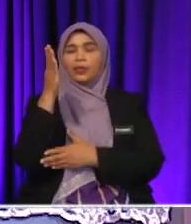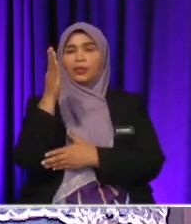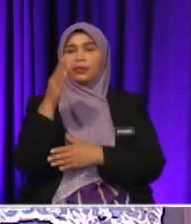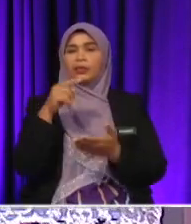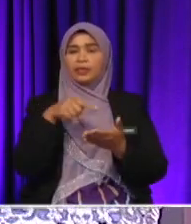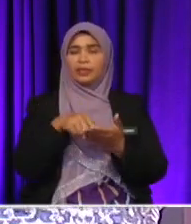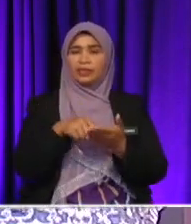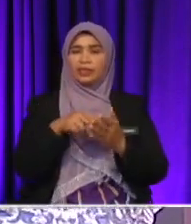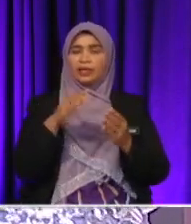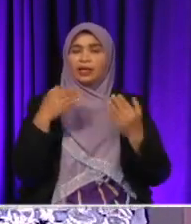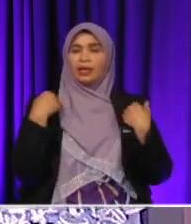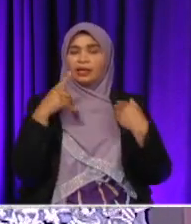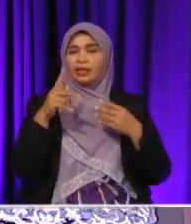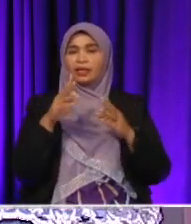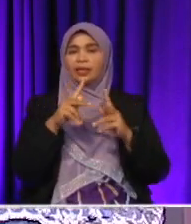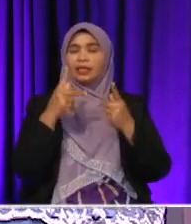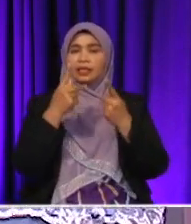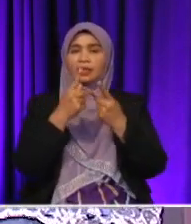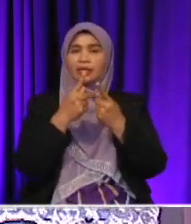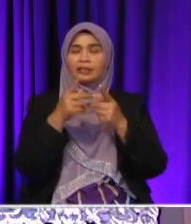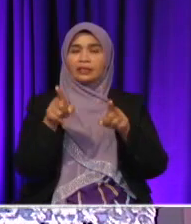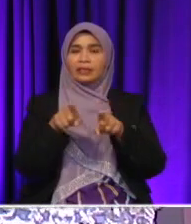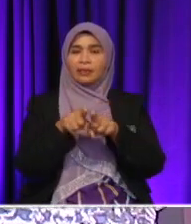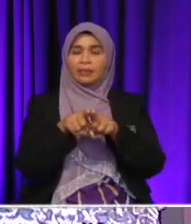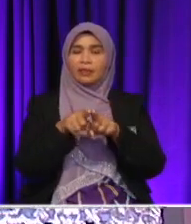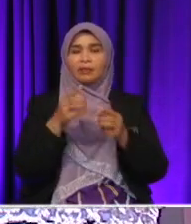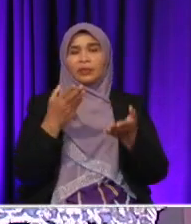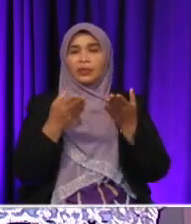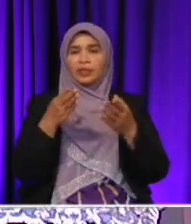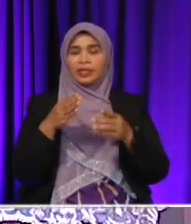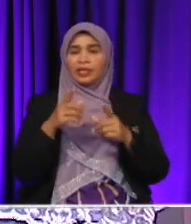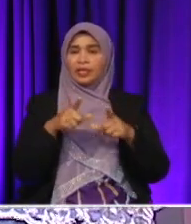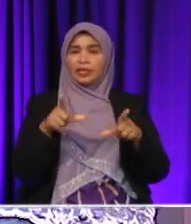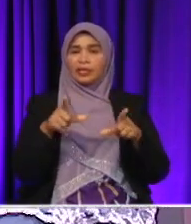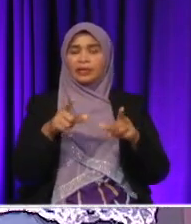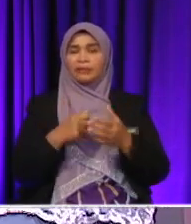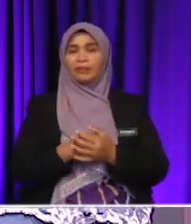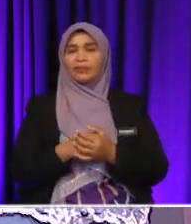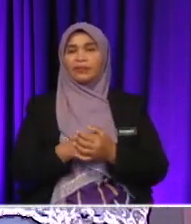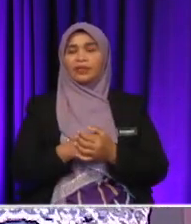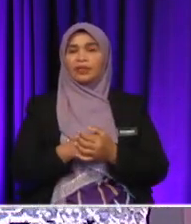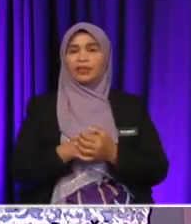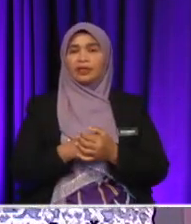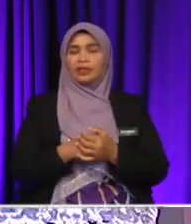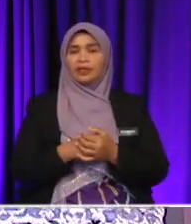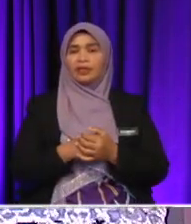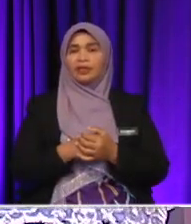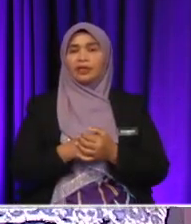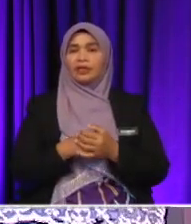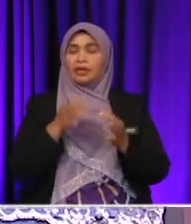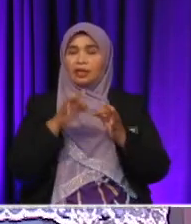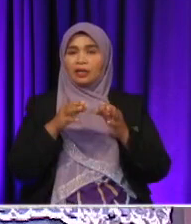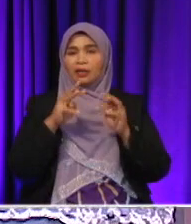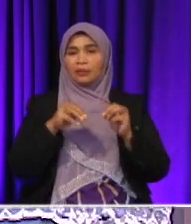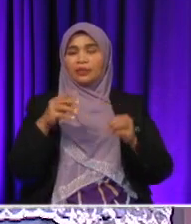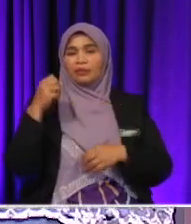kepada gelas yang sama nama gelas ini mungkin susah sih Na mpaknya kalau murid-murid paham